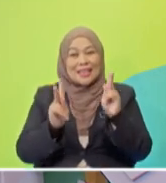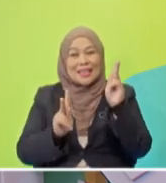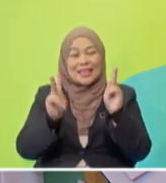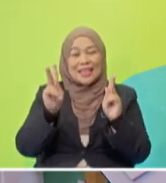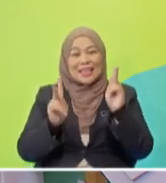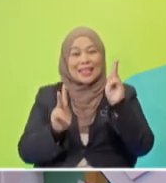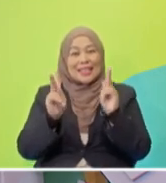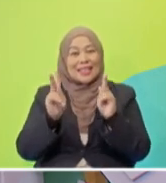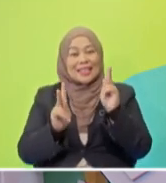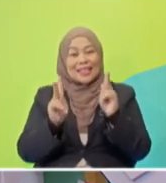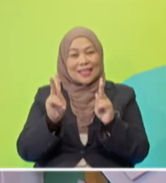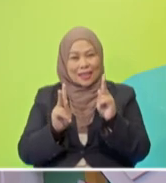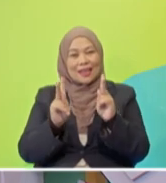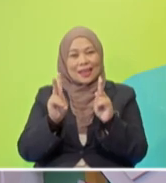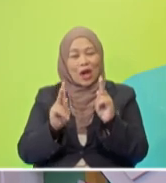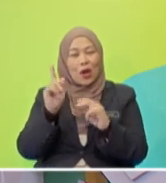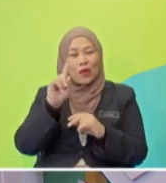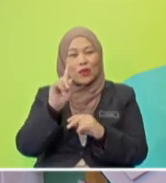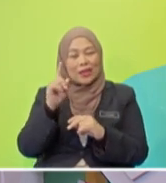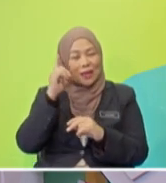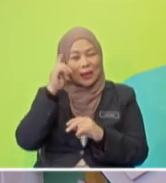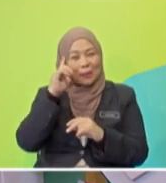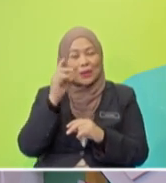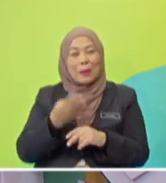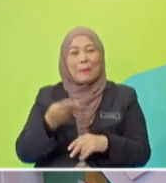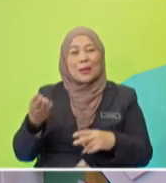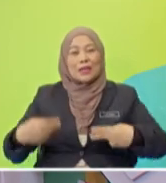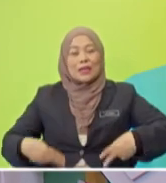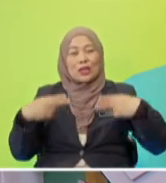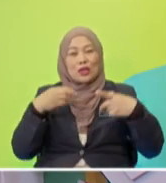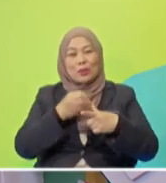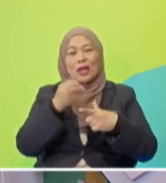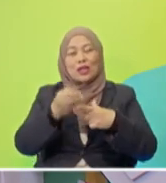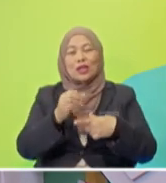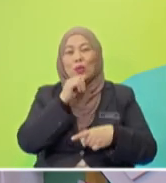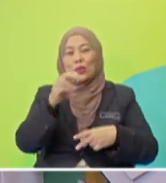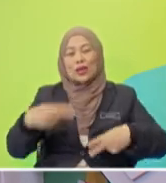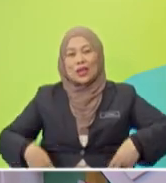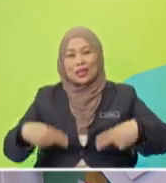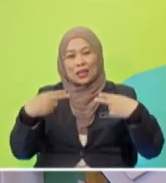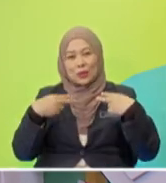pulang dari kota jadi kereta